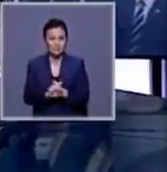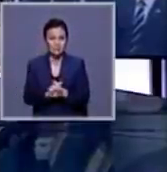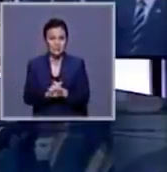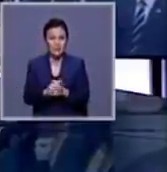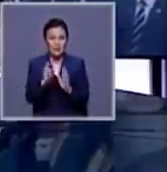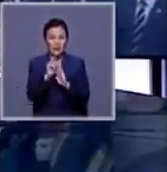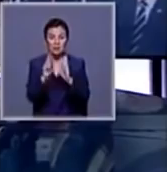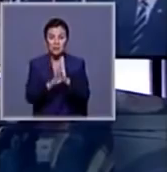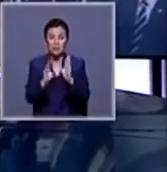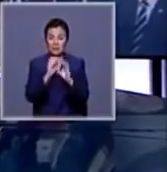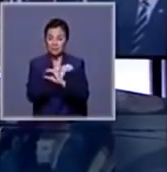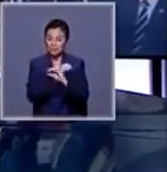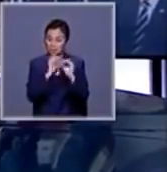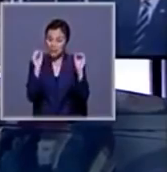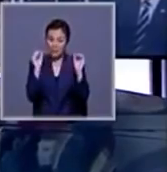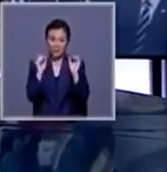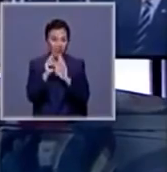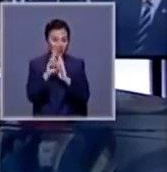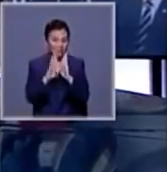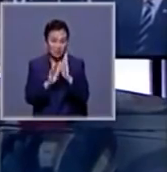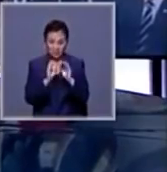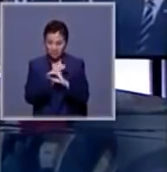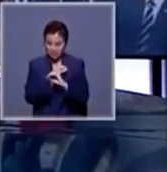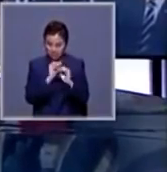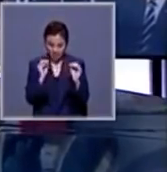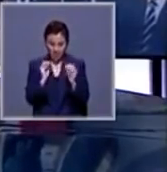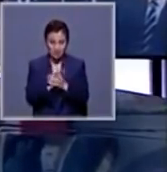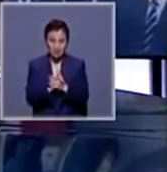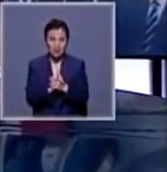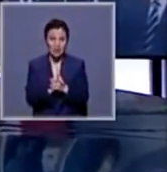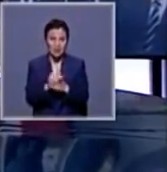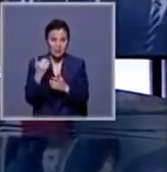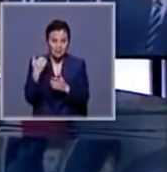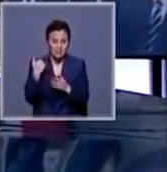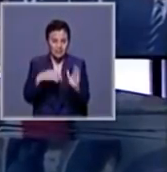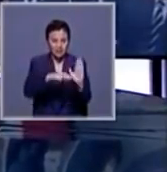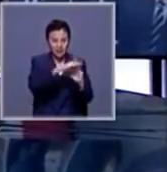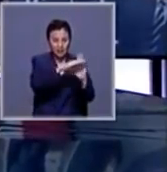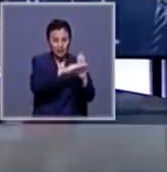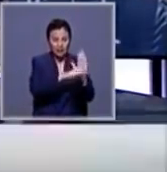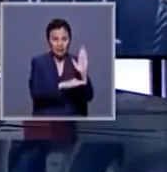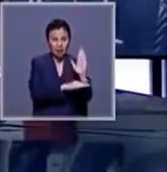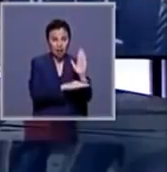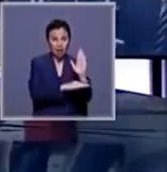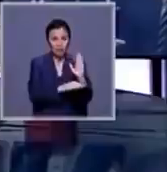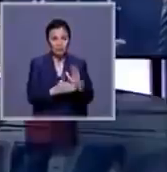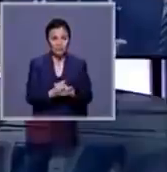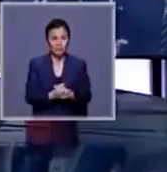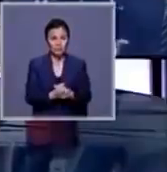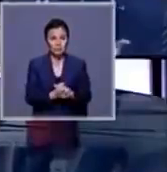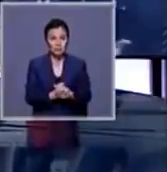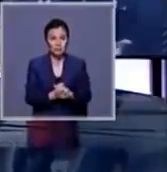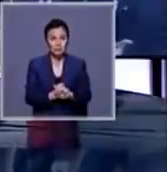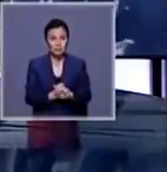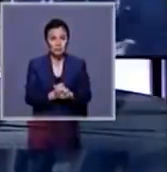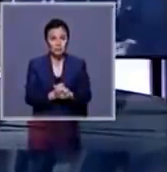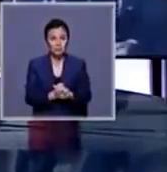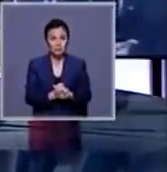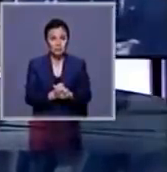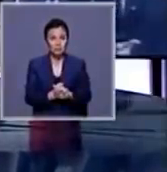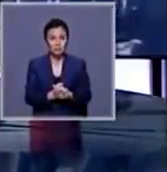ได้มีระเบียบ ไม่มีระเบียบ เพราะว่ามีระเบียบแค่ว่าการสรรหาเนี่ยมีอะไรยังไง1 2 3แต่คสช.เป็นอะไรนะ ของคส